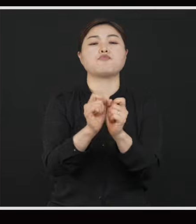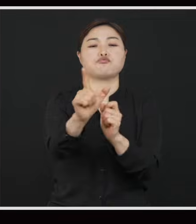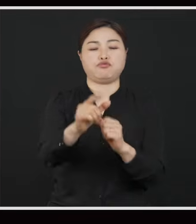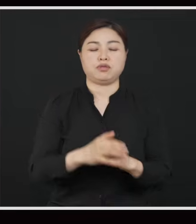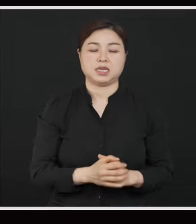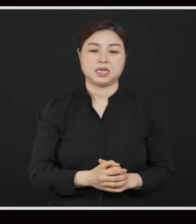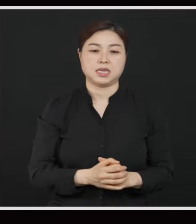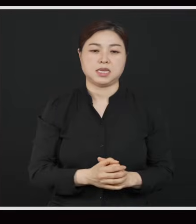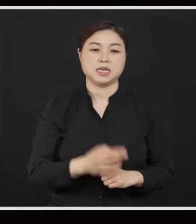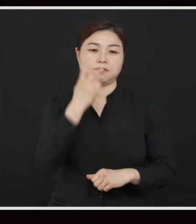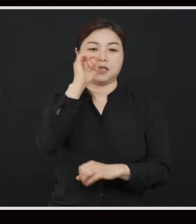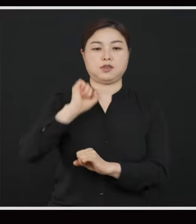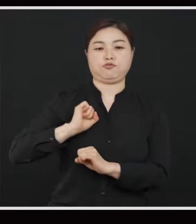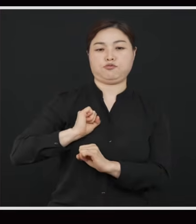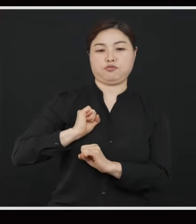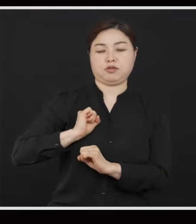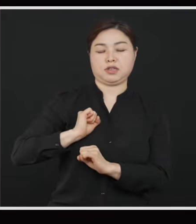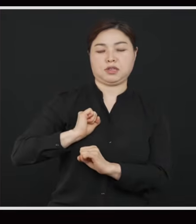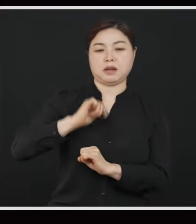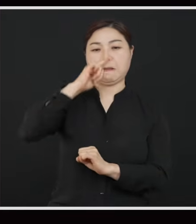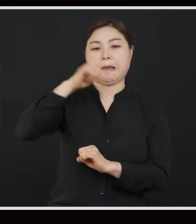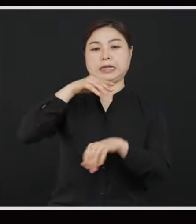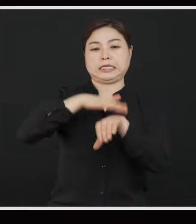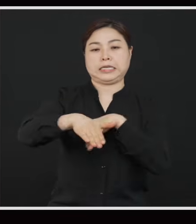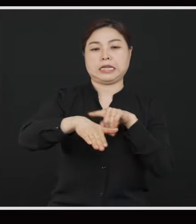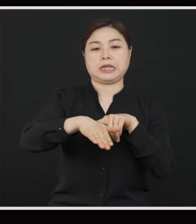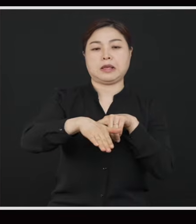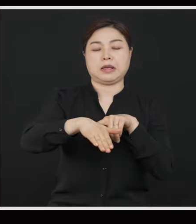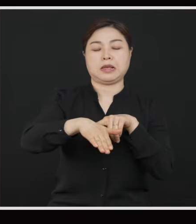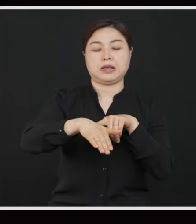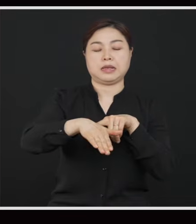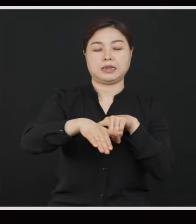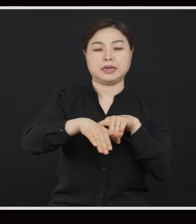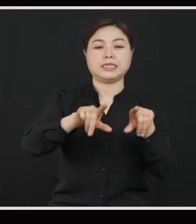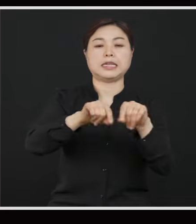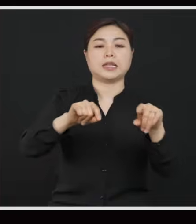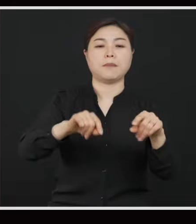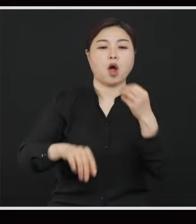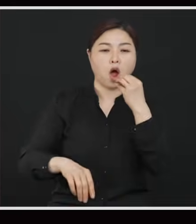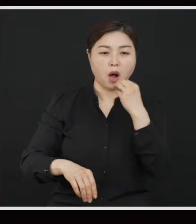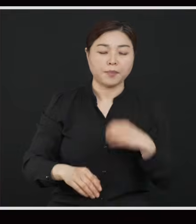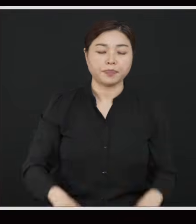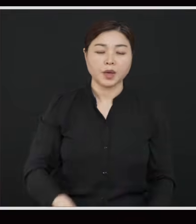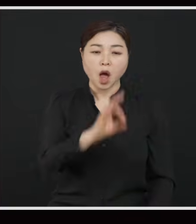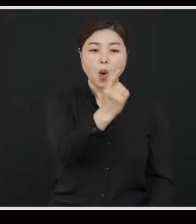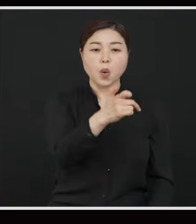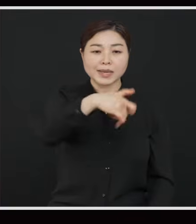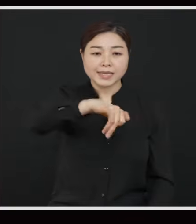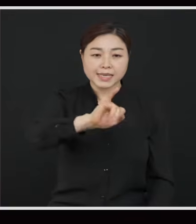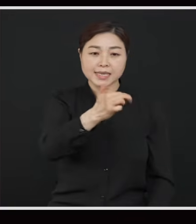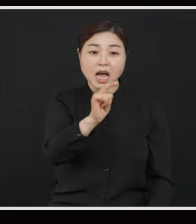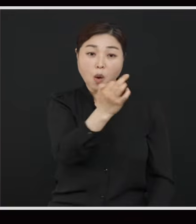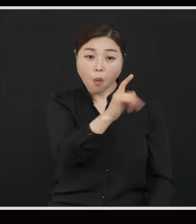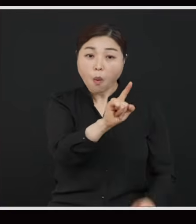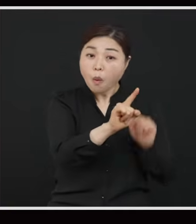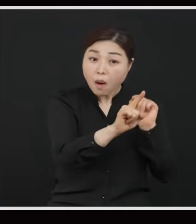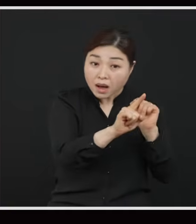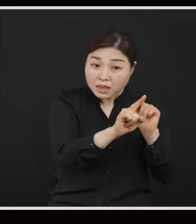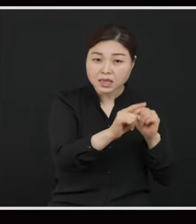남성분들인데 미군 서구식 식단에 영향을 받습니다. 왜냐하면 오키나와라 그러면 일본 여느 지역과는 달리 미군